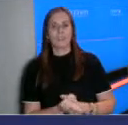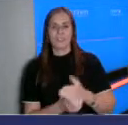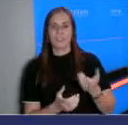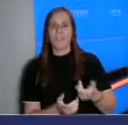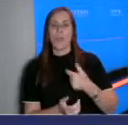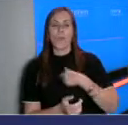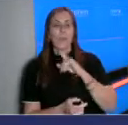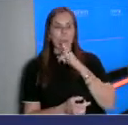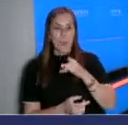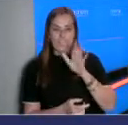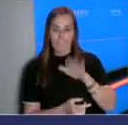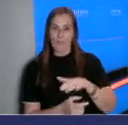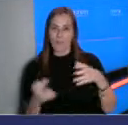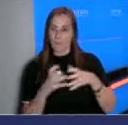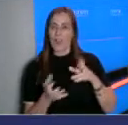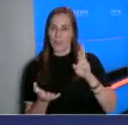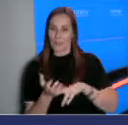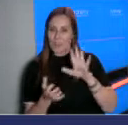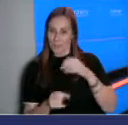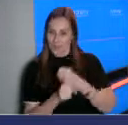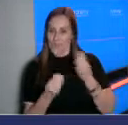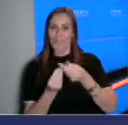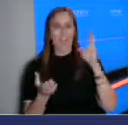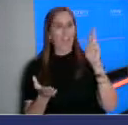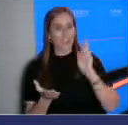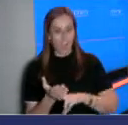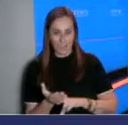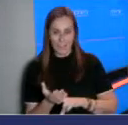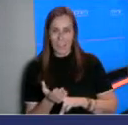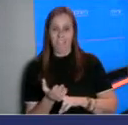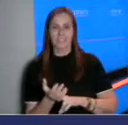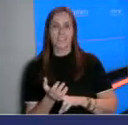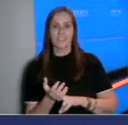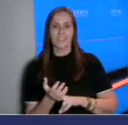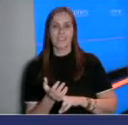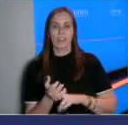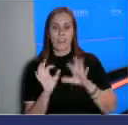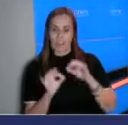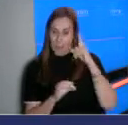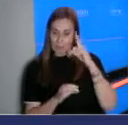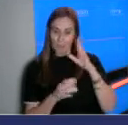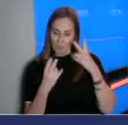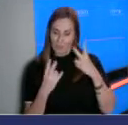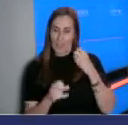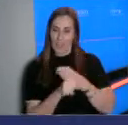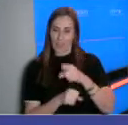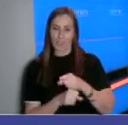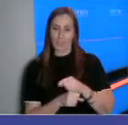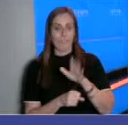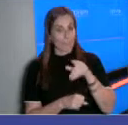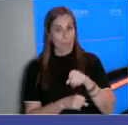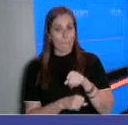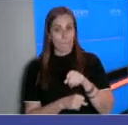קוויז. גם מהחבורה הנכונה, גם עושה את הדבר הנכון, גם... האמת היא, לדעתי, כדאי לעשות את הדבר הזה, וחוץ